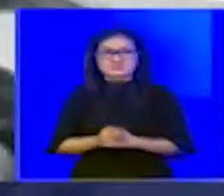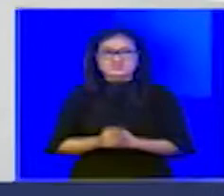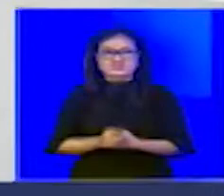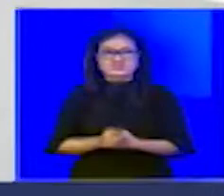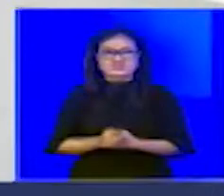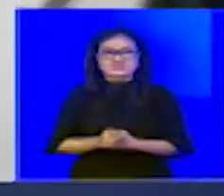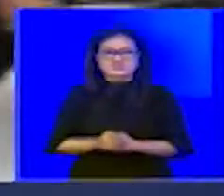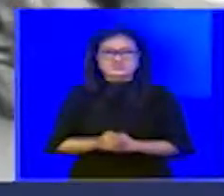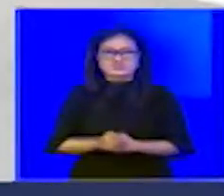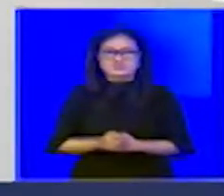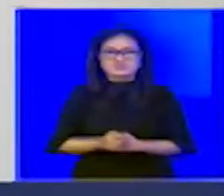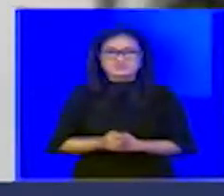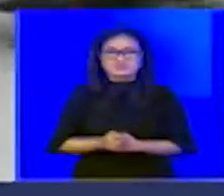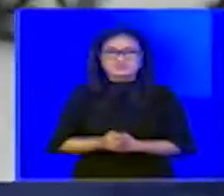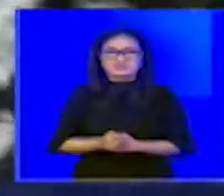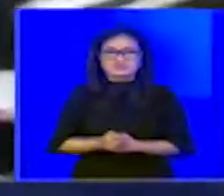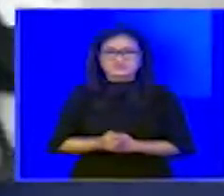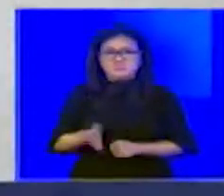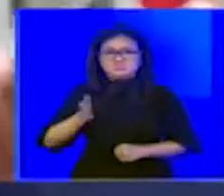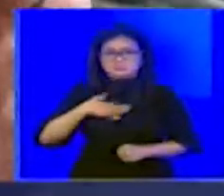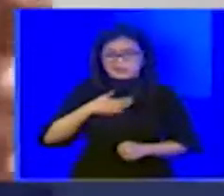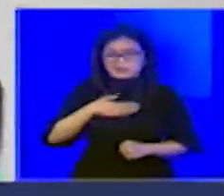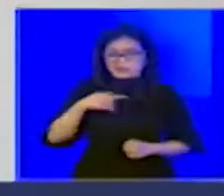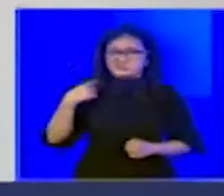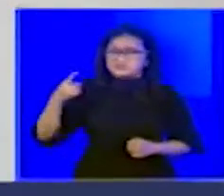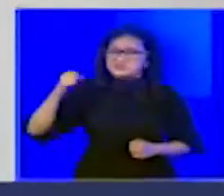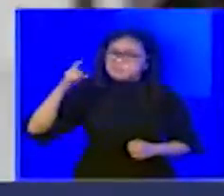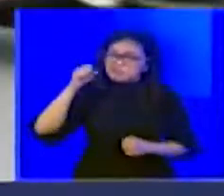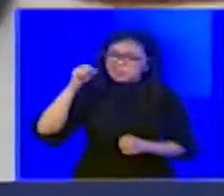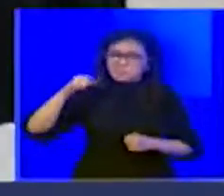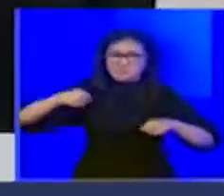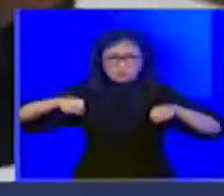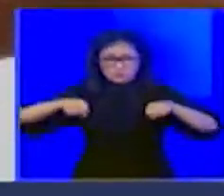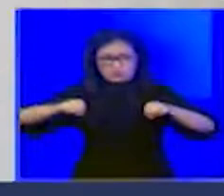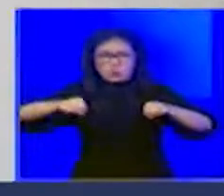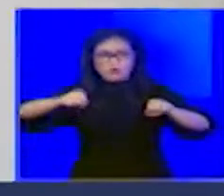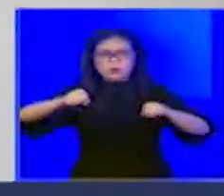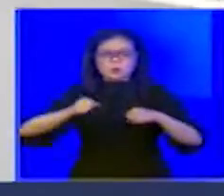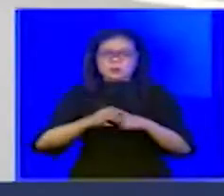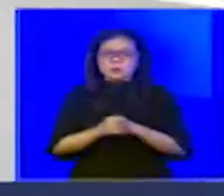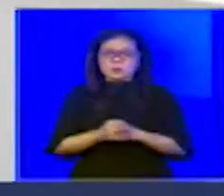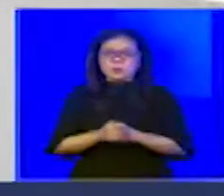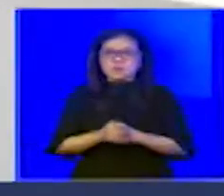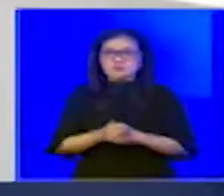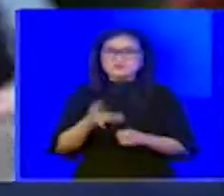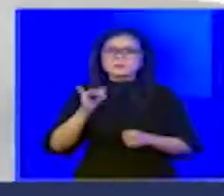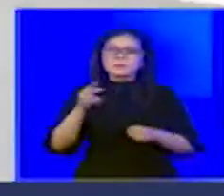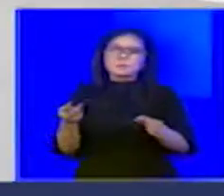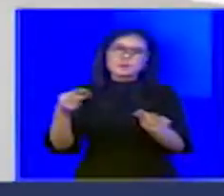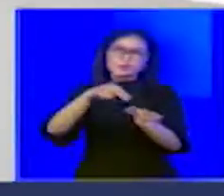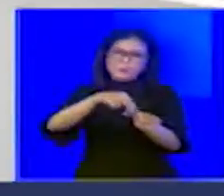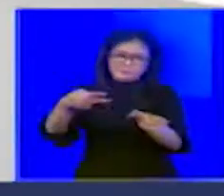Terus? Ya, kalau saya kan kadang-kadang di jalan tuh, baru ngangkat penumpang gitu. Baru segini,